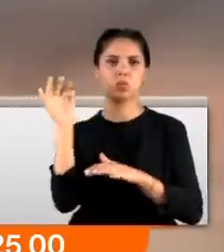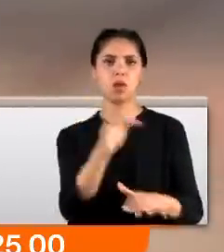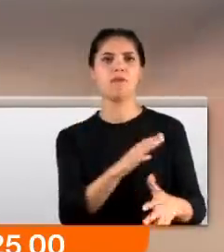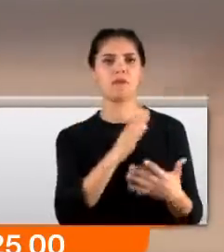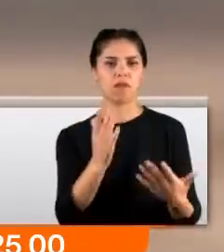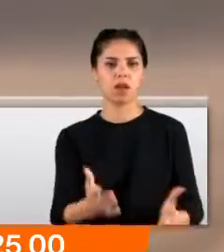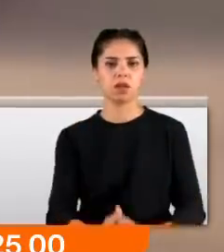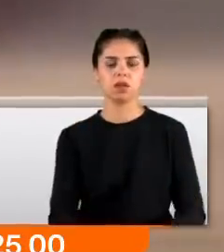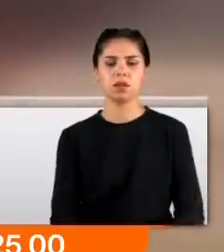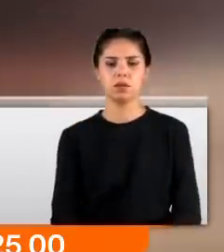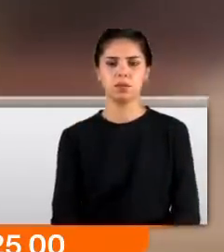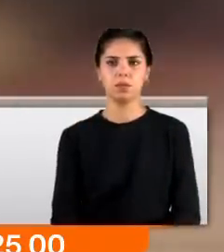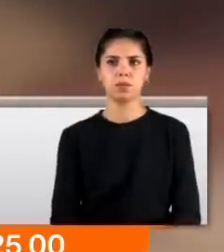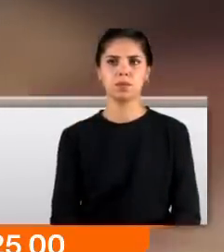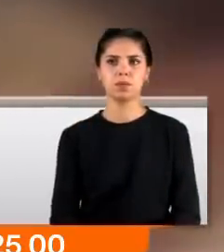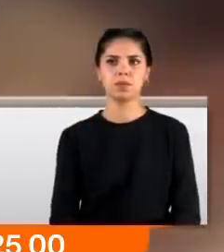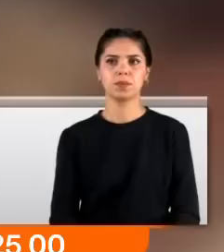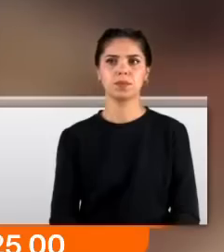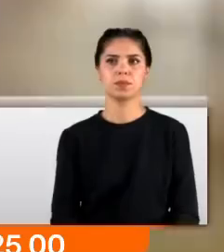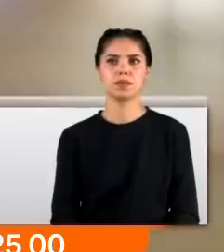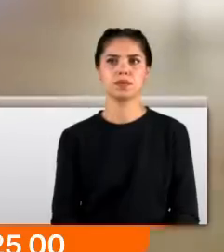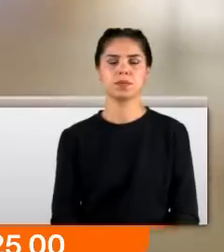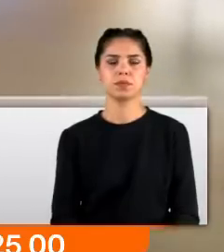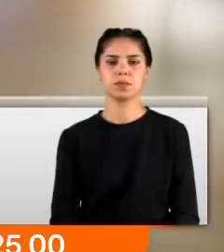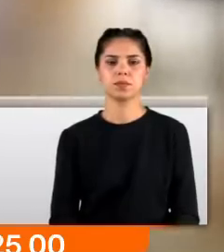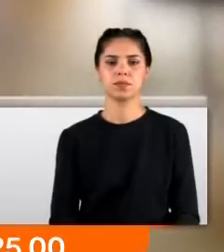şelale. Allah Allah.